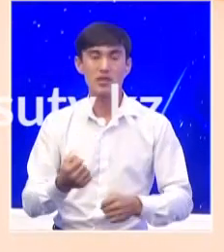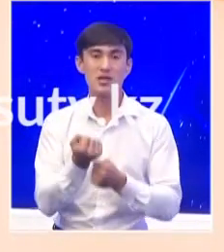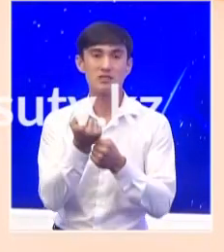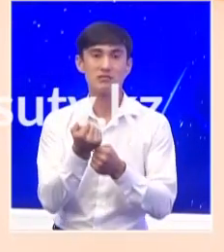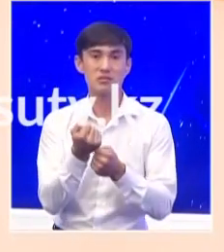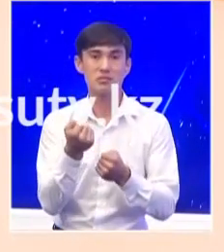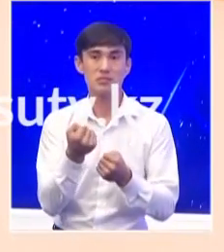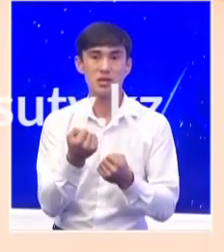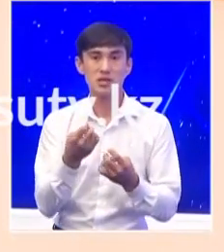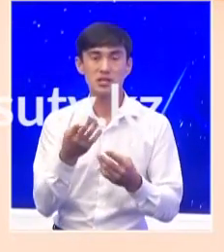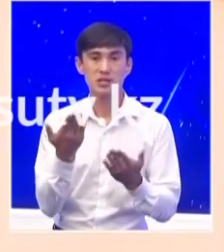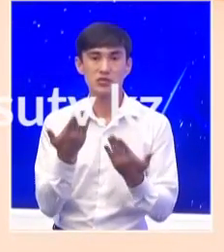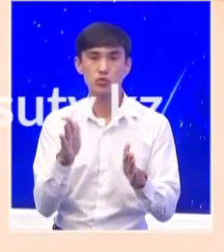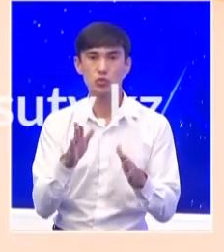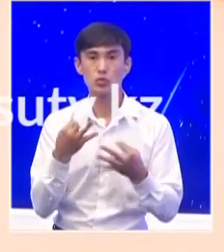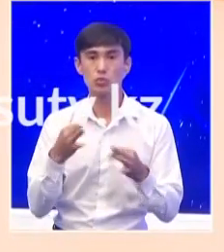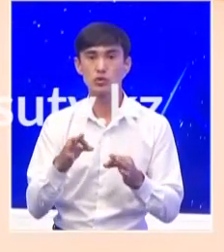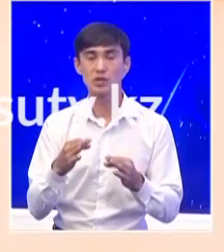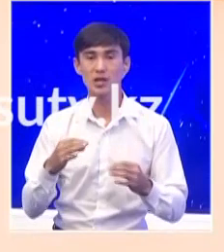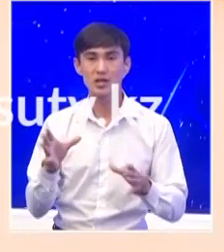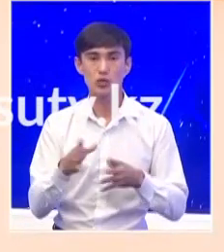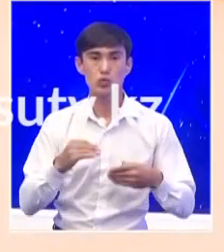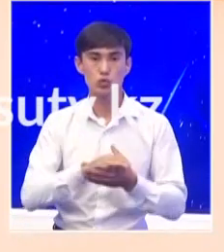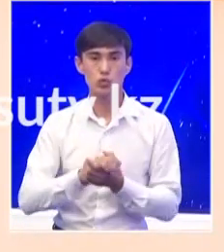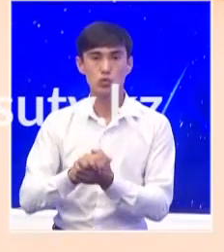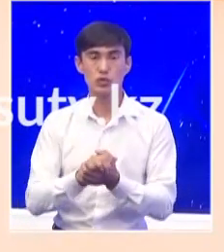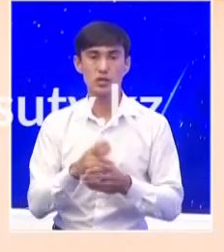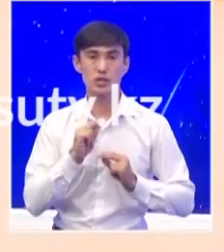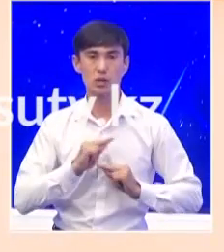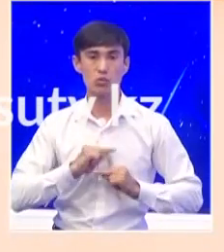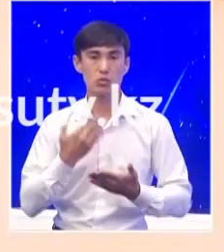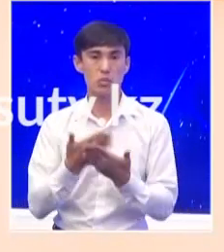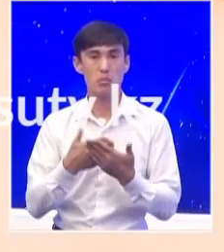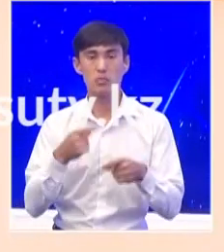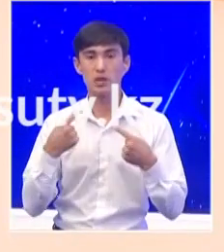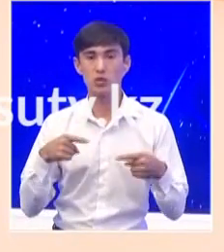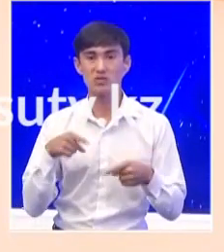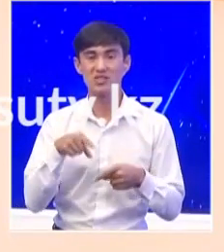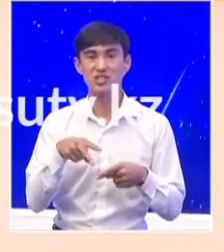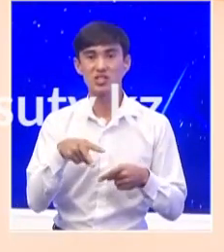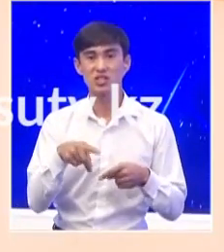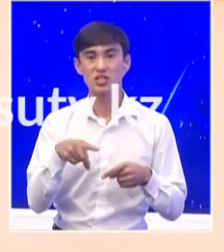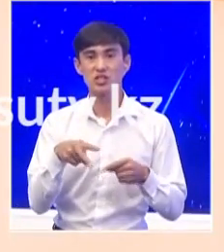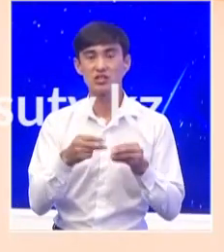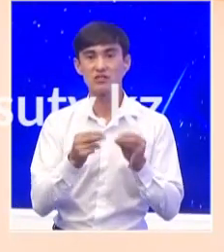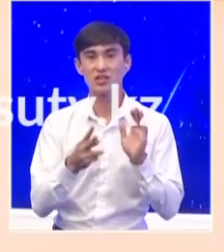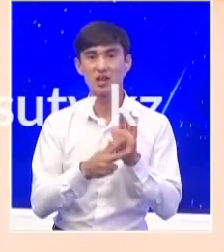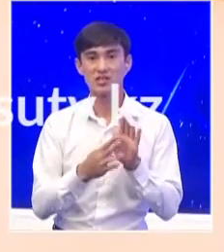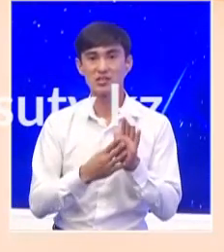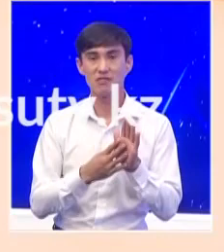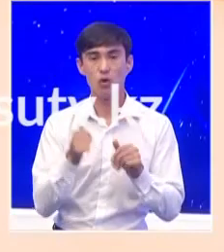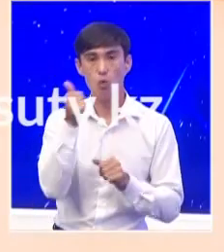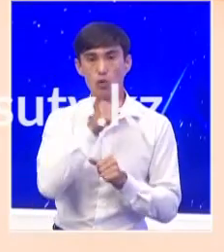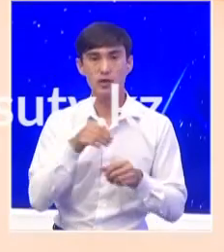результате они живут дружно и благополучно. А наша работа стала примером для других. С 2019 года такие проекты реализуются во